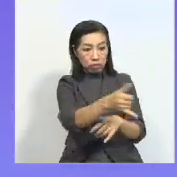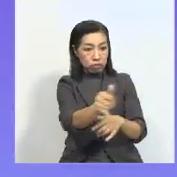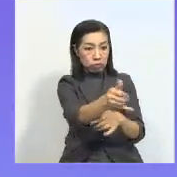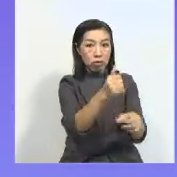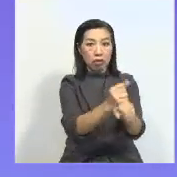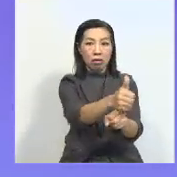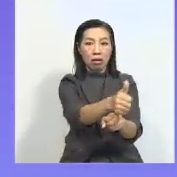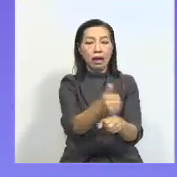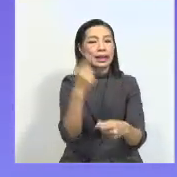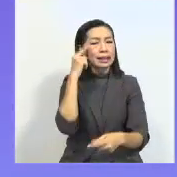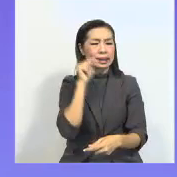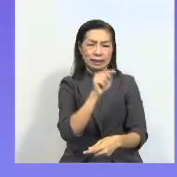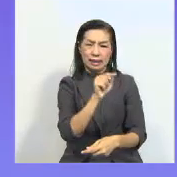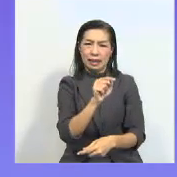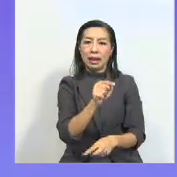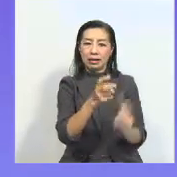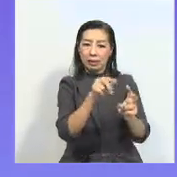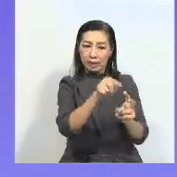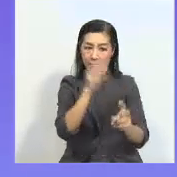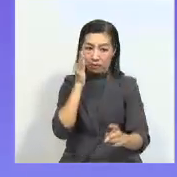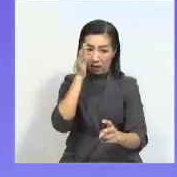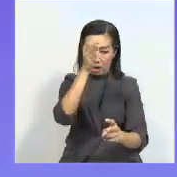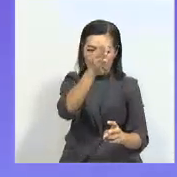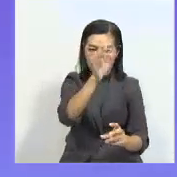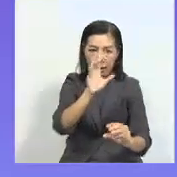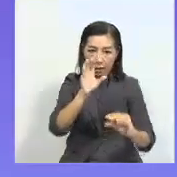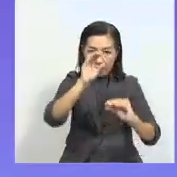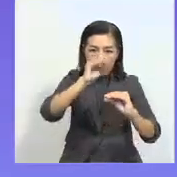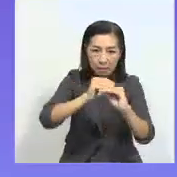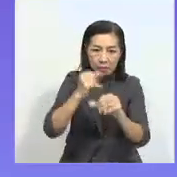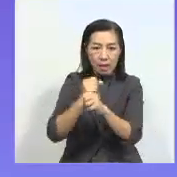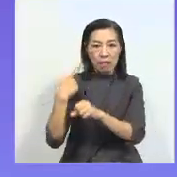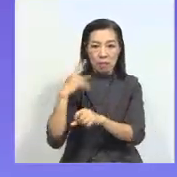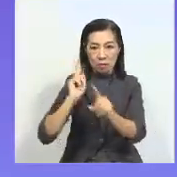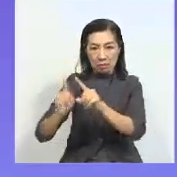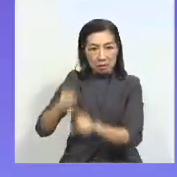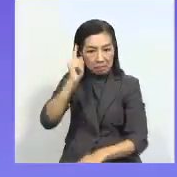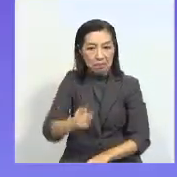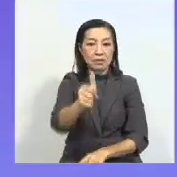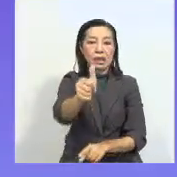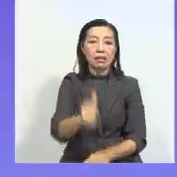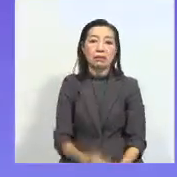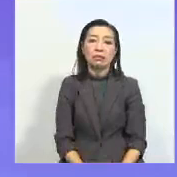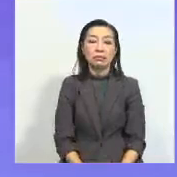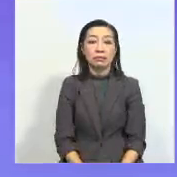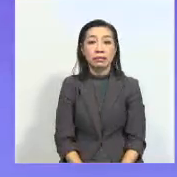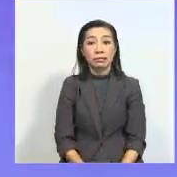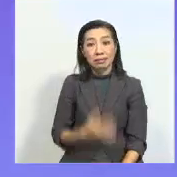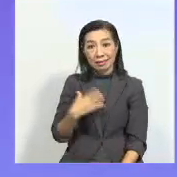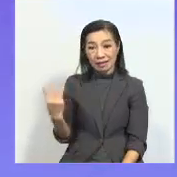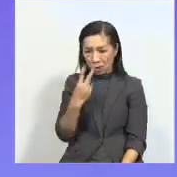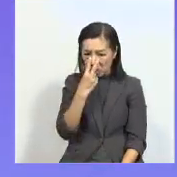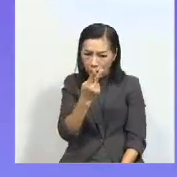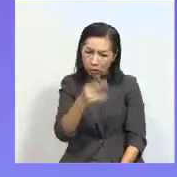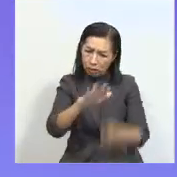าคตสิ่งที่น้องๆเขาประดิษฐ์ขึ้นมาแบบนี้ก็จะสามารถนำมาใช้ประโยชน์ได้จริงอีกด้วย ใช่นะคะคือนี่เป็นแบบคือสำหรับเราเราดูโหเ